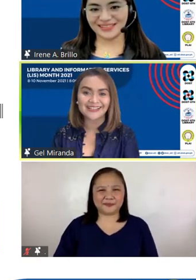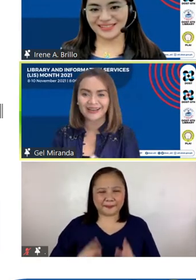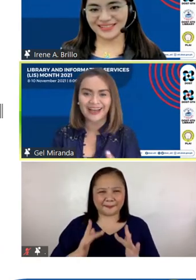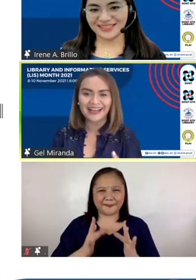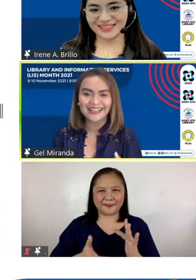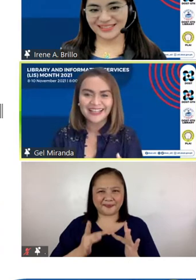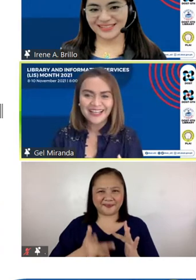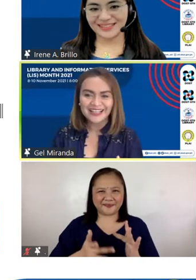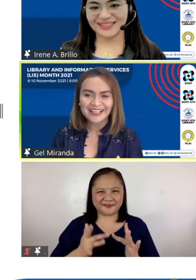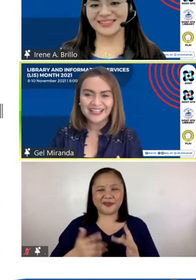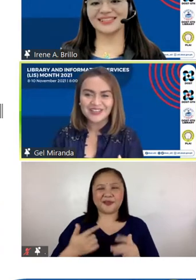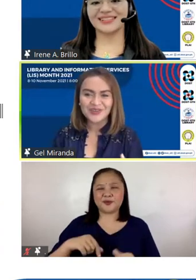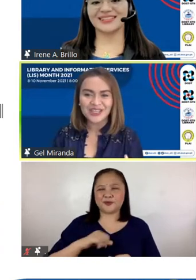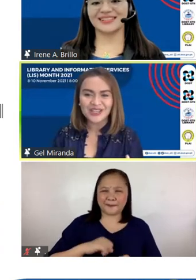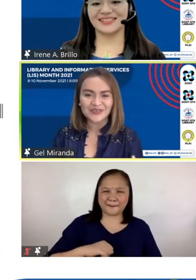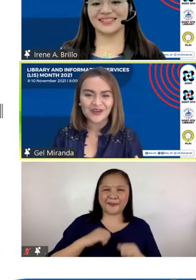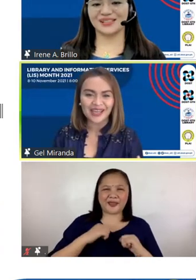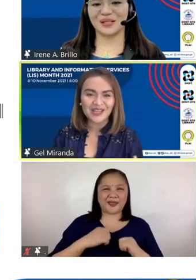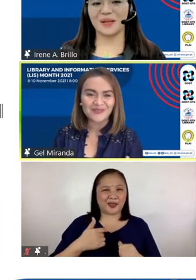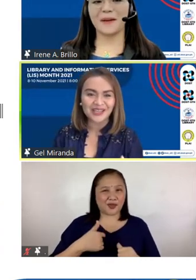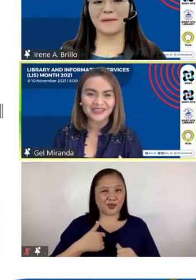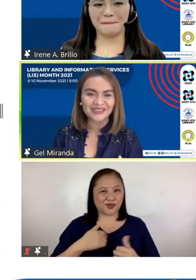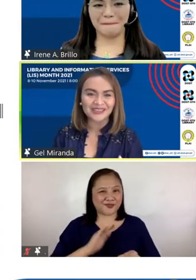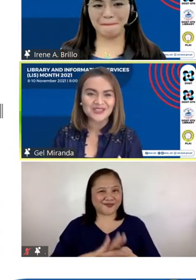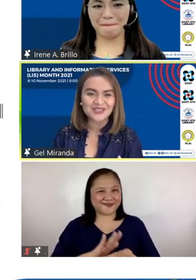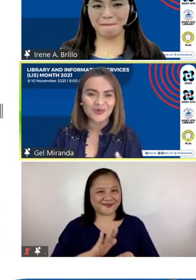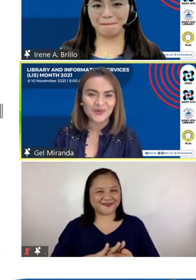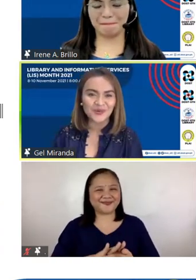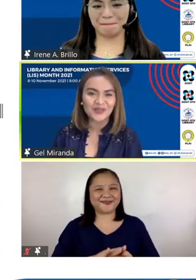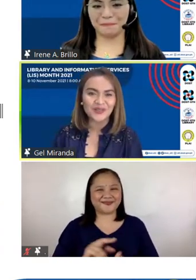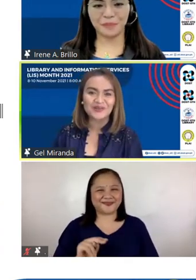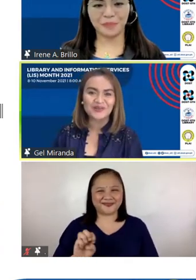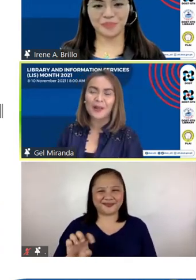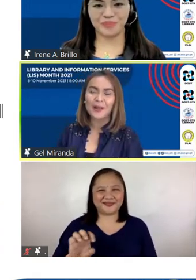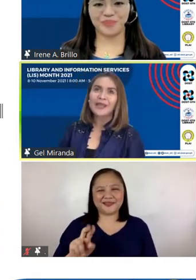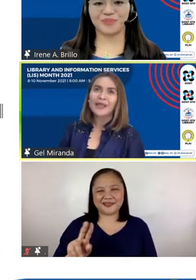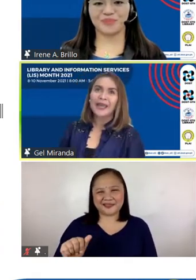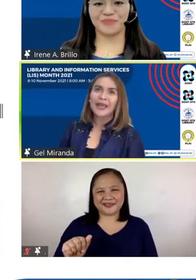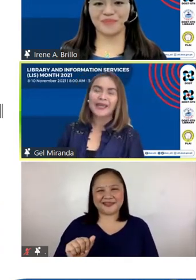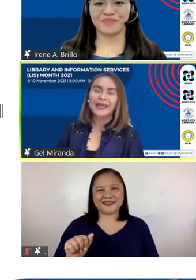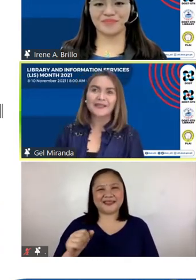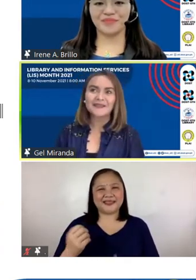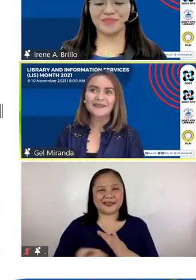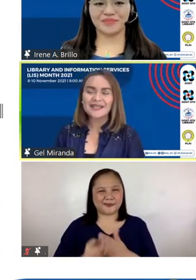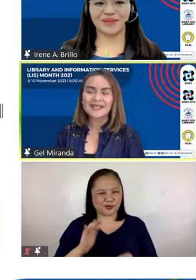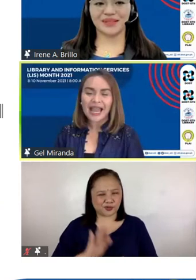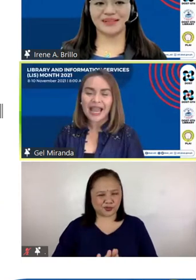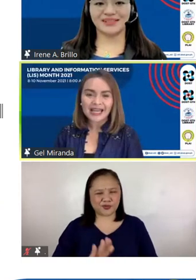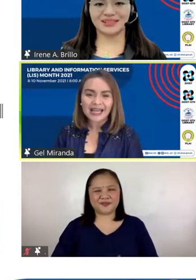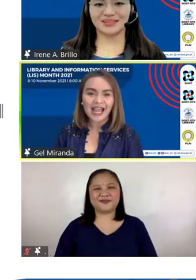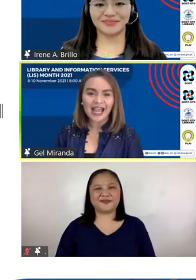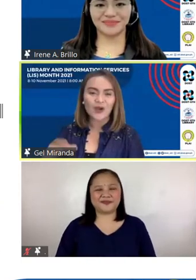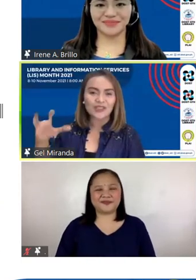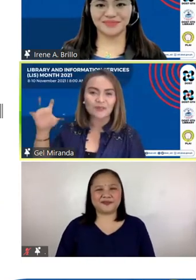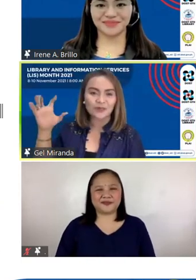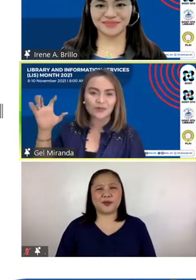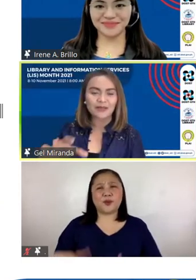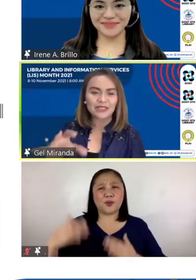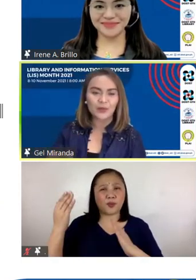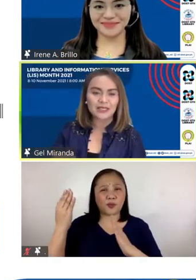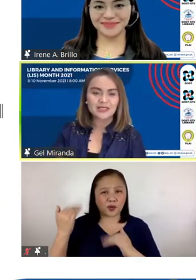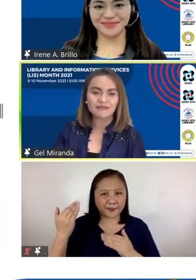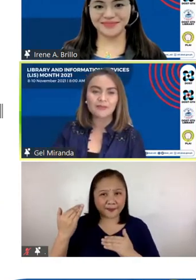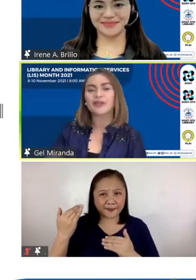May pagmamalaki ko po ang aking paaralan na New Era Elementary School, di ba? And sana nga yung ating